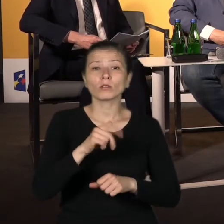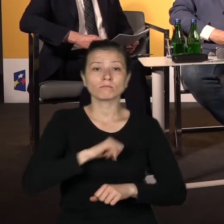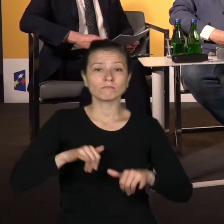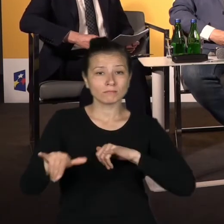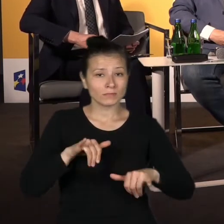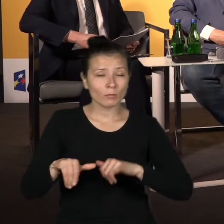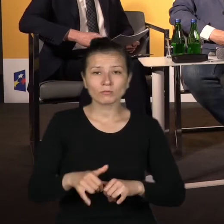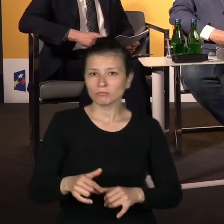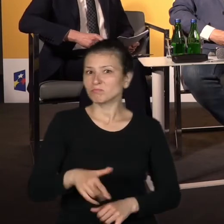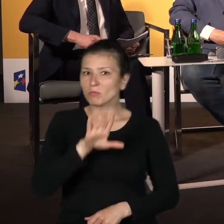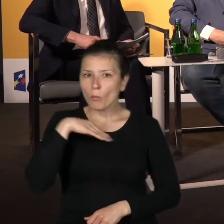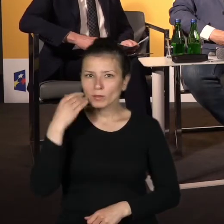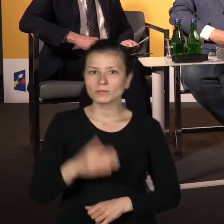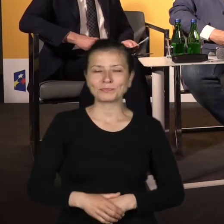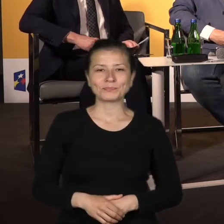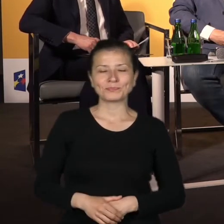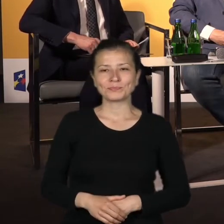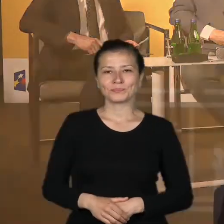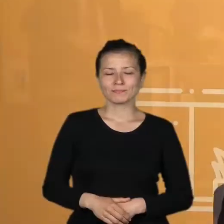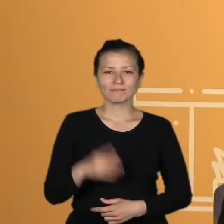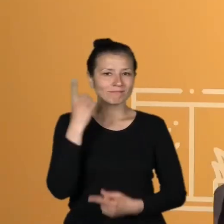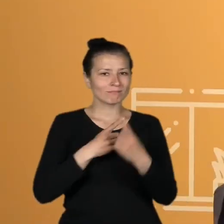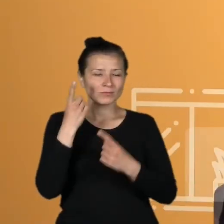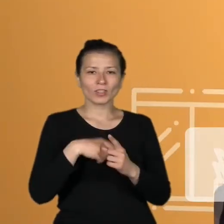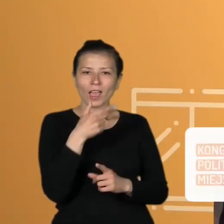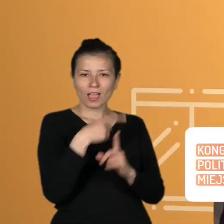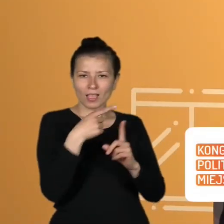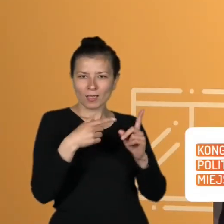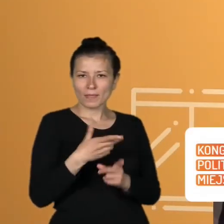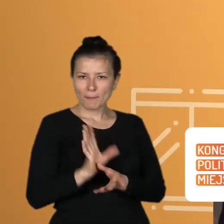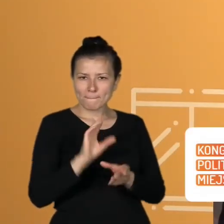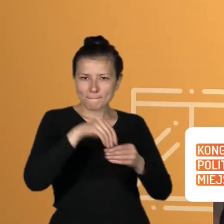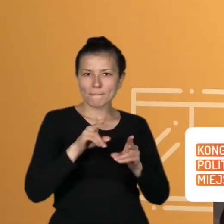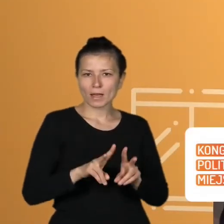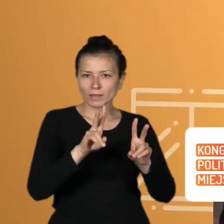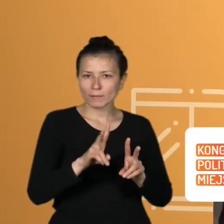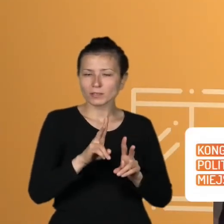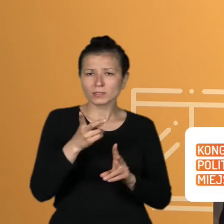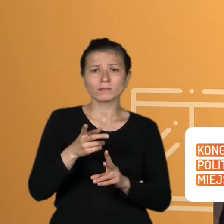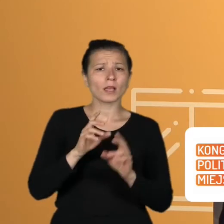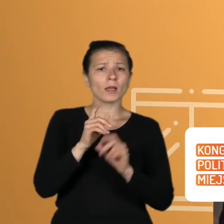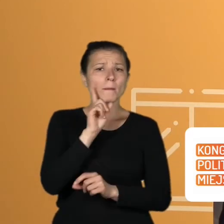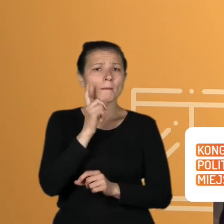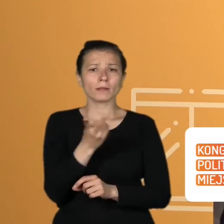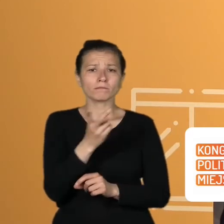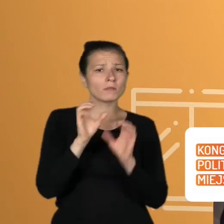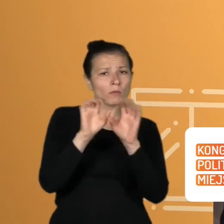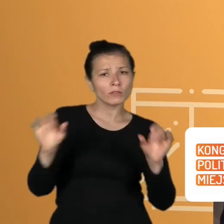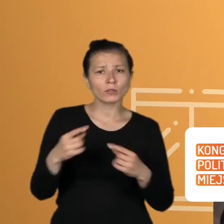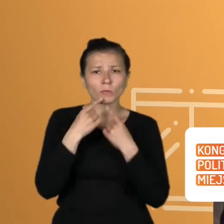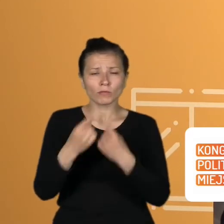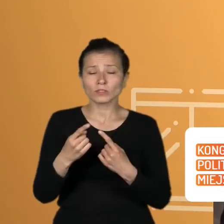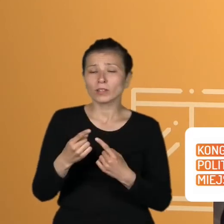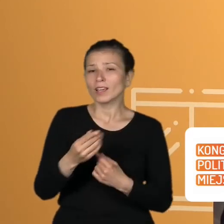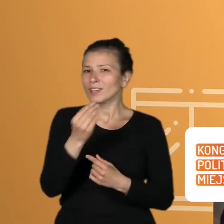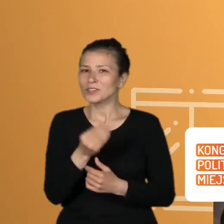optymistyczne. Myślę, że tutaj te wątki partycypacji wywołane przez panów profesorów znakomicie może